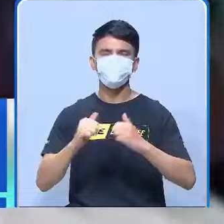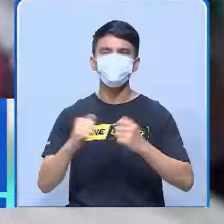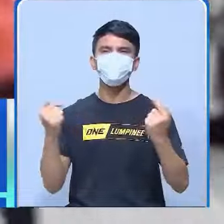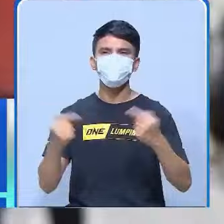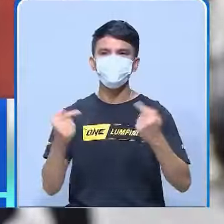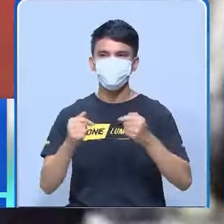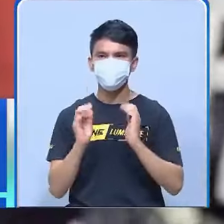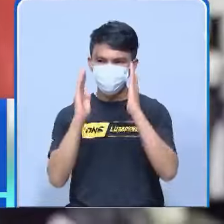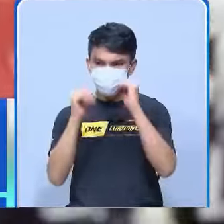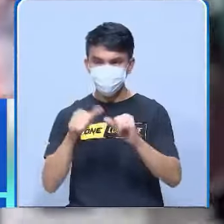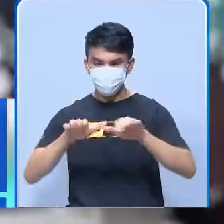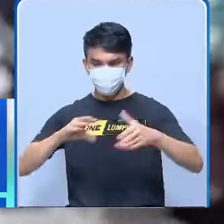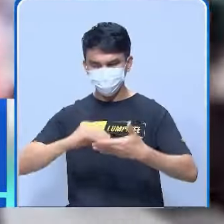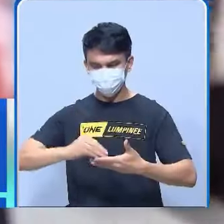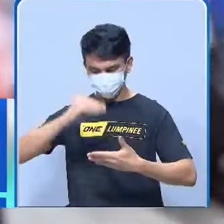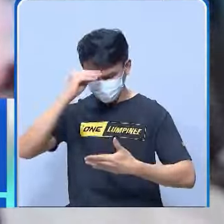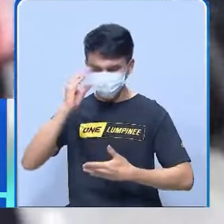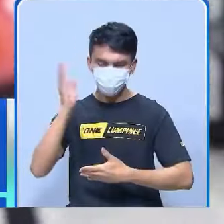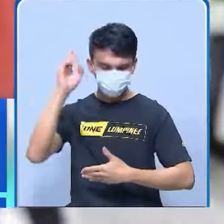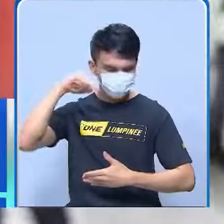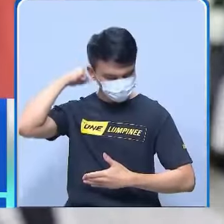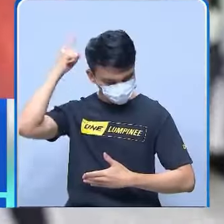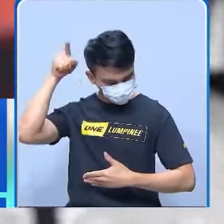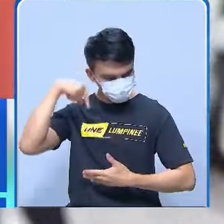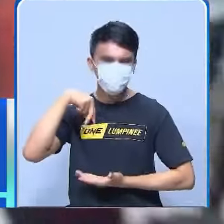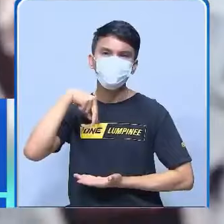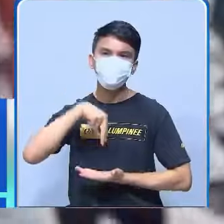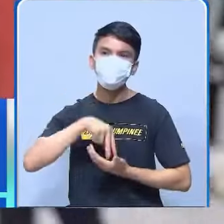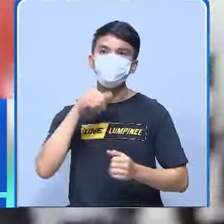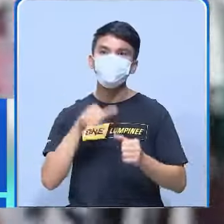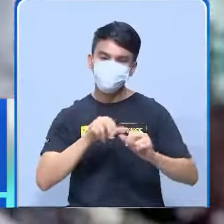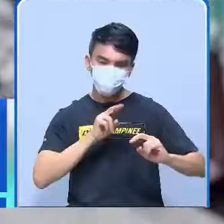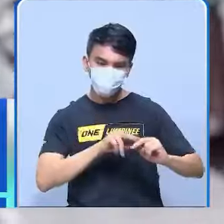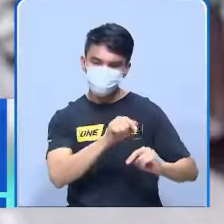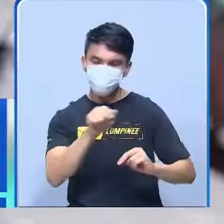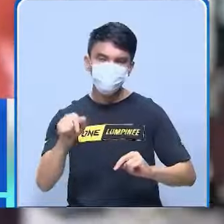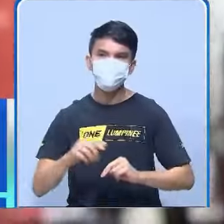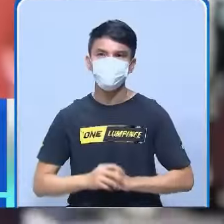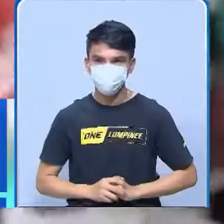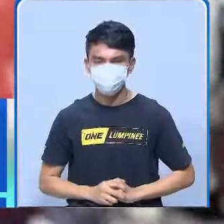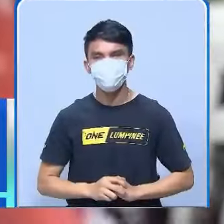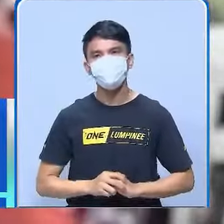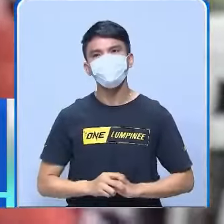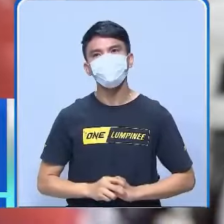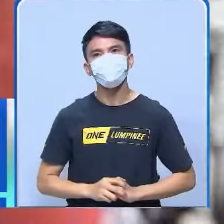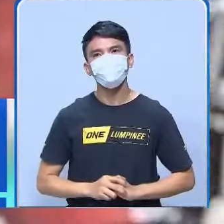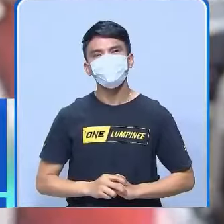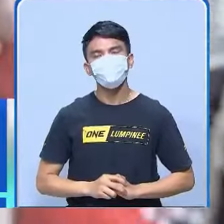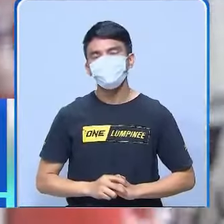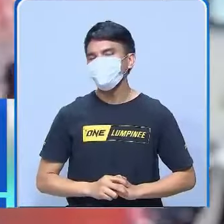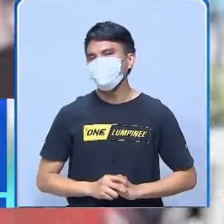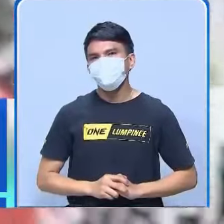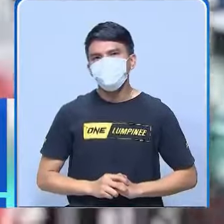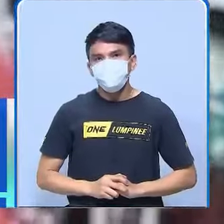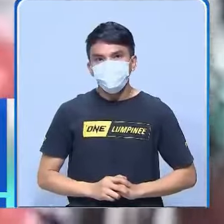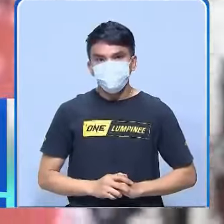อยู่แถวนั้นค่ะนักเรียนชายแล้วก็นักเรียนหญิงเนี่ยที่มายืนแล้วก็ที่นั่งอยู่ที่บริเวณทางเท้าเพื่อรอรถโดยสารจะกลับบ้านช่วงหลัง